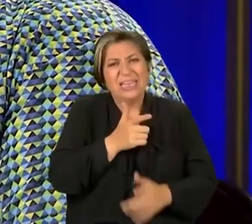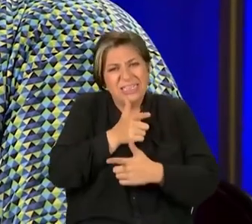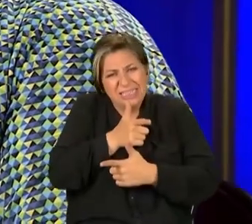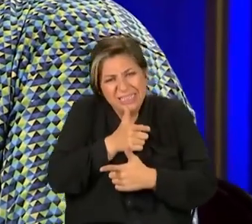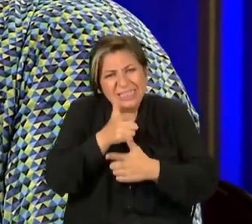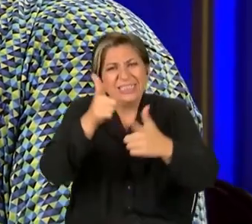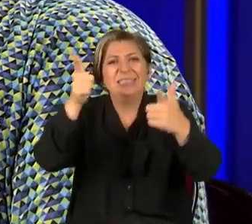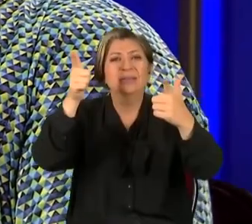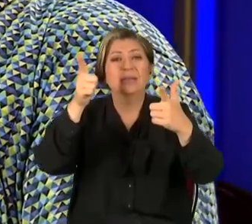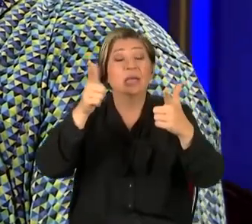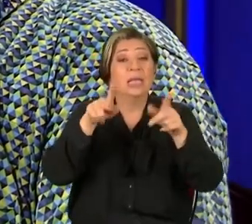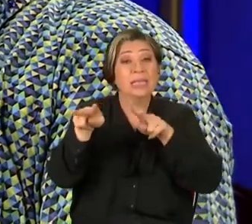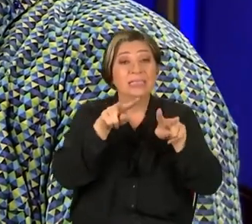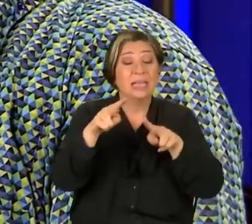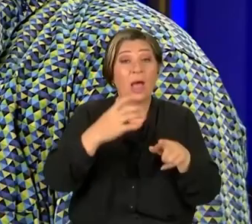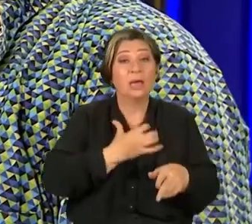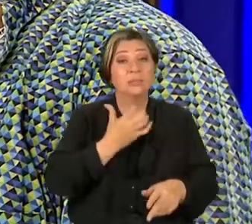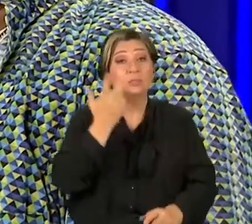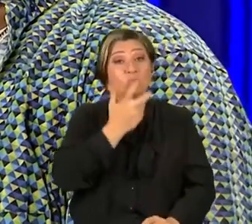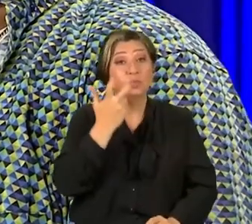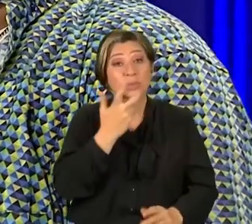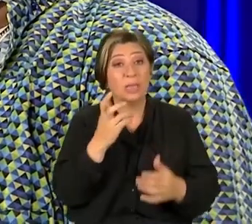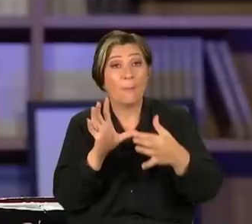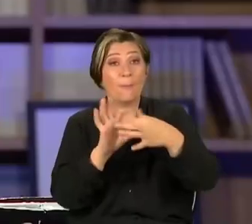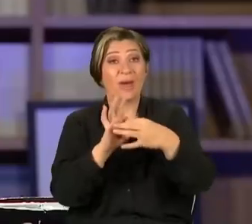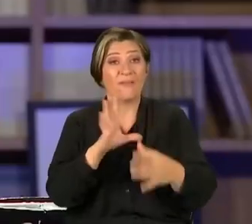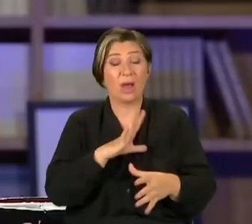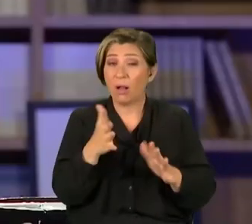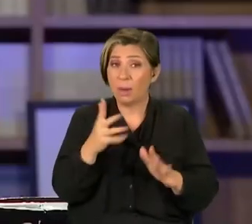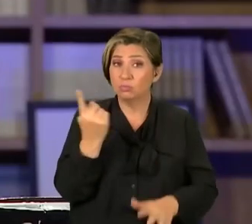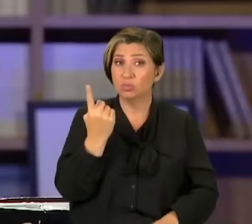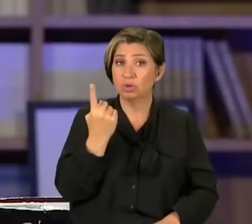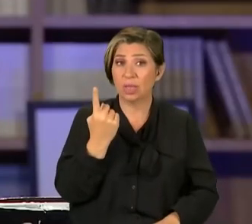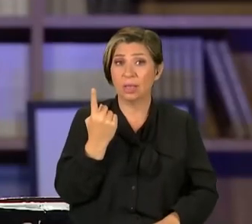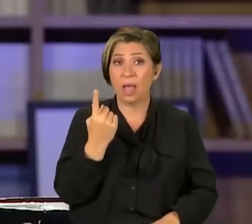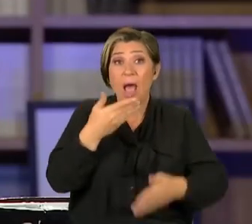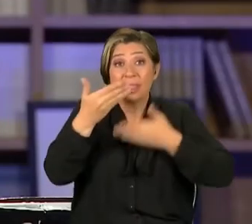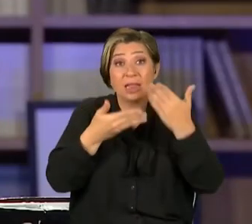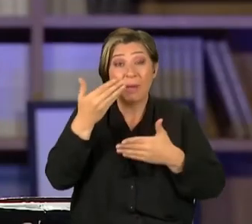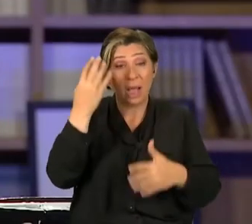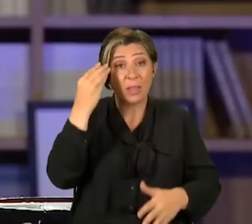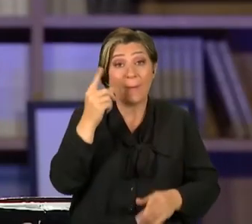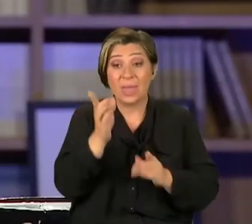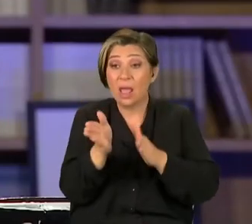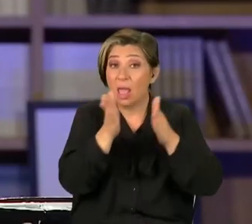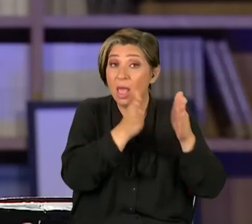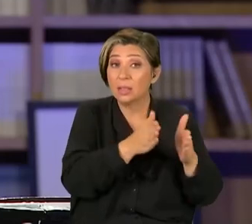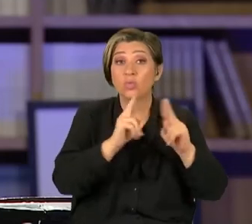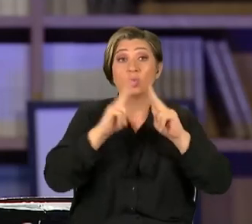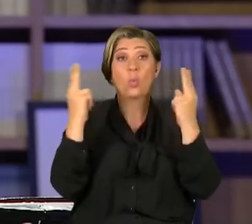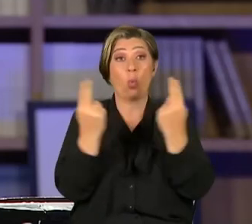tanımlamaları İkisi de arabeske yöneliyor bu garip bir şey Garip bir durum yani tanımlamak açısından ama bir yandan da